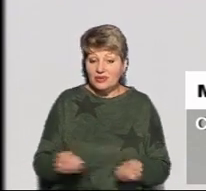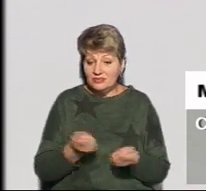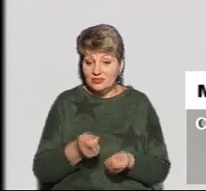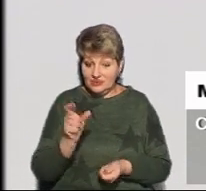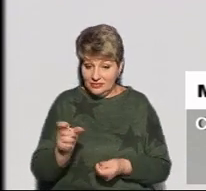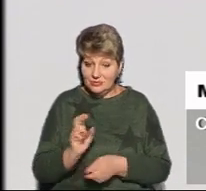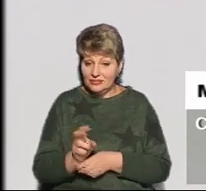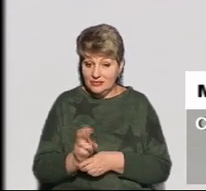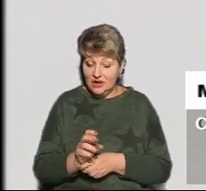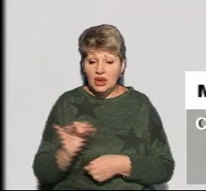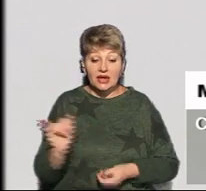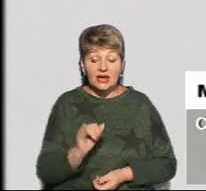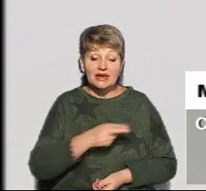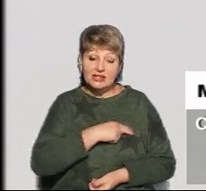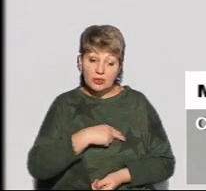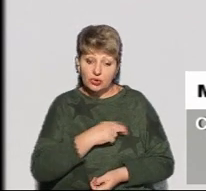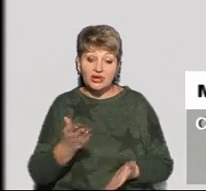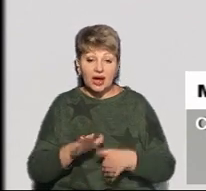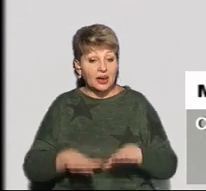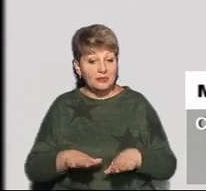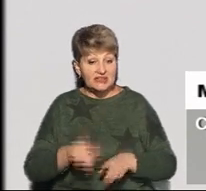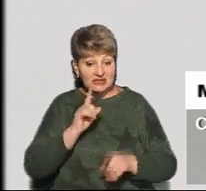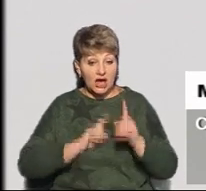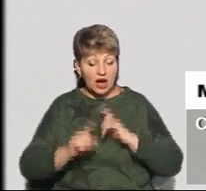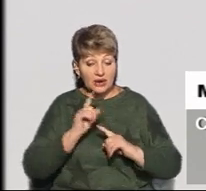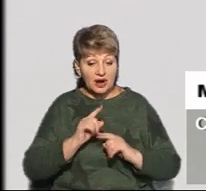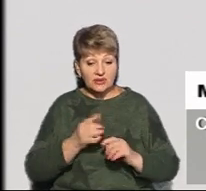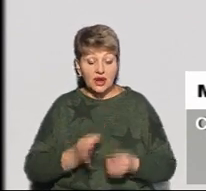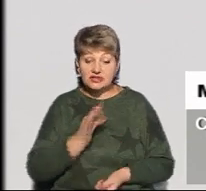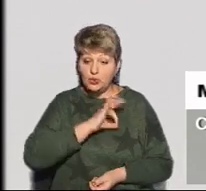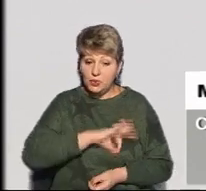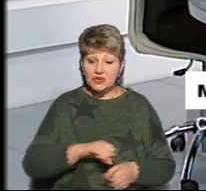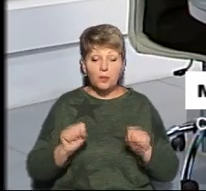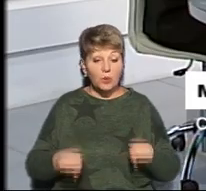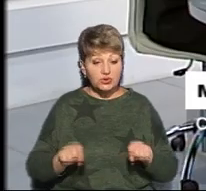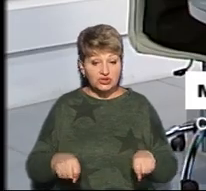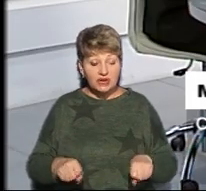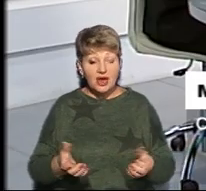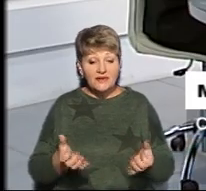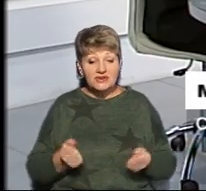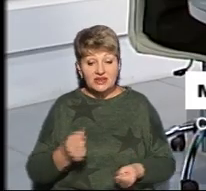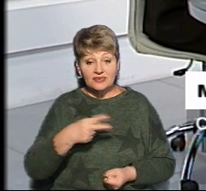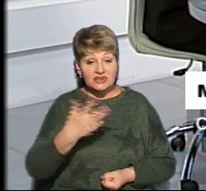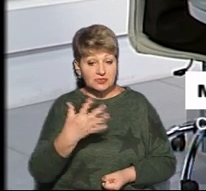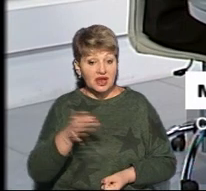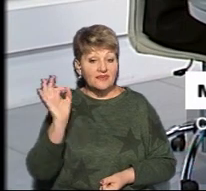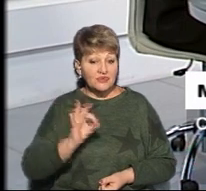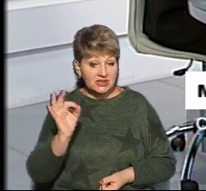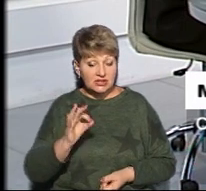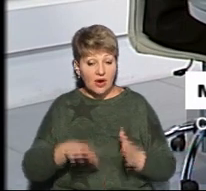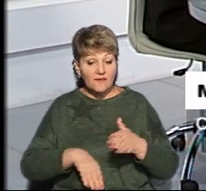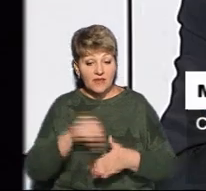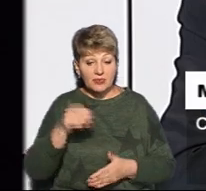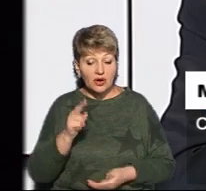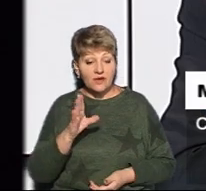І депутатів, які в місцевих радах подолали, от саме скористалися можливістю взяти 25% так званої